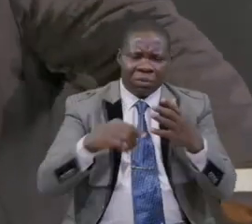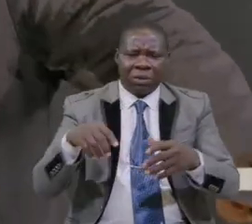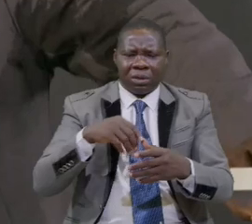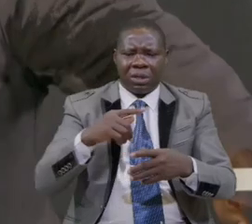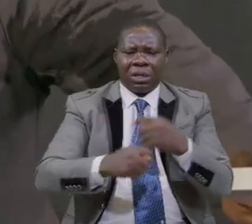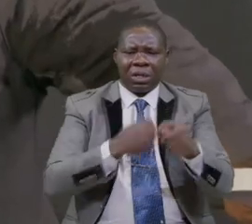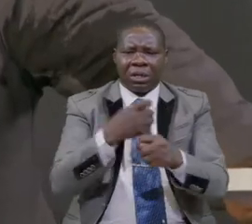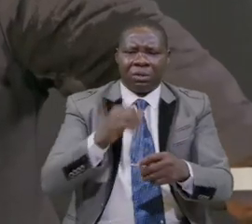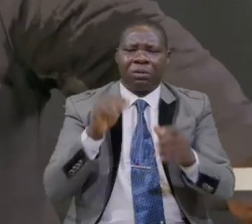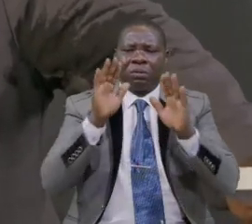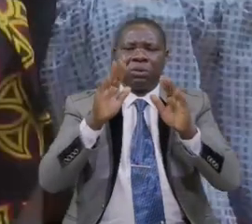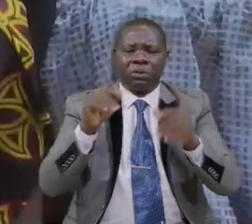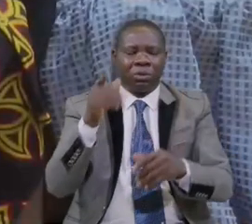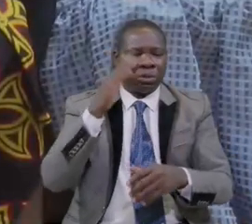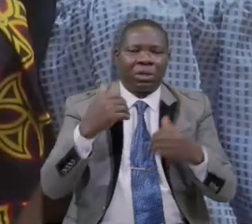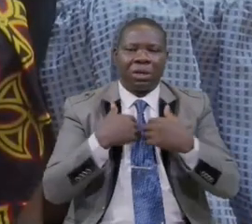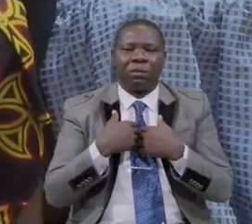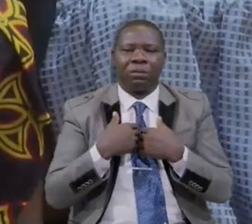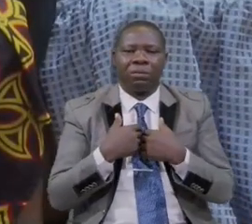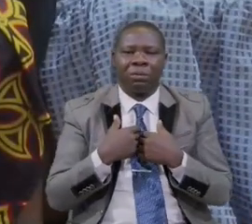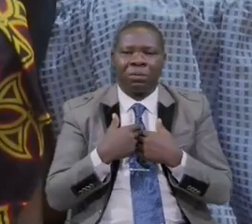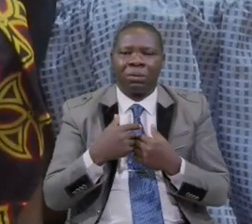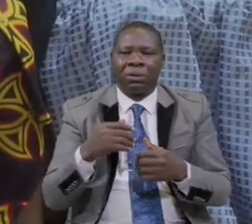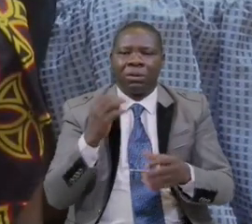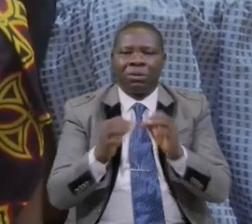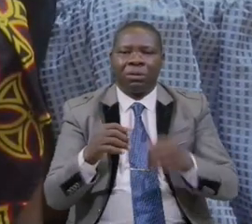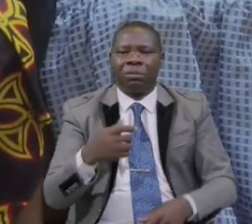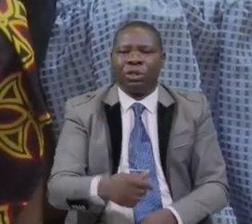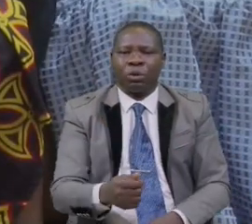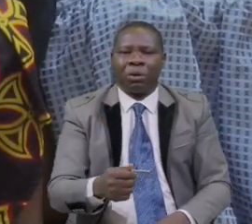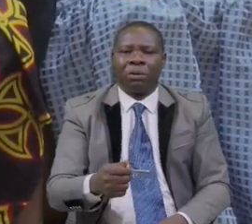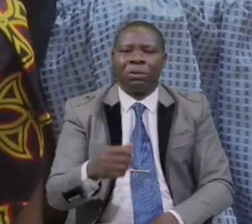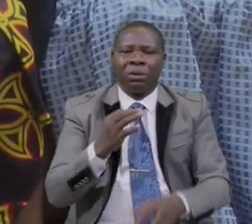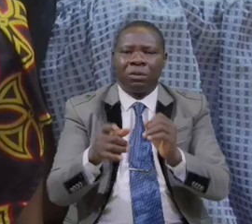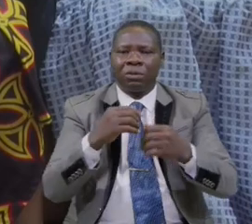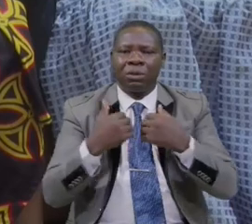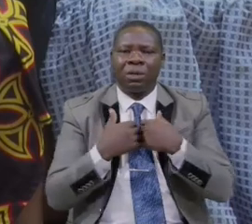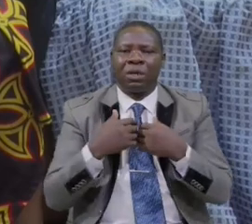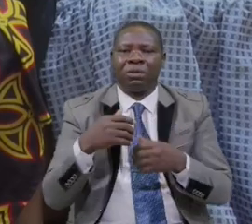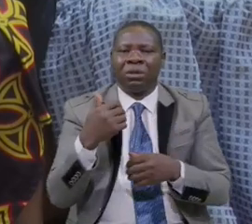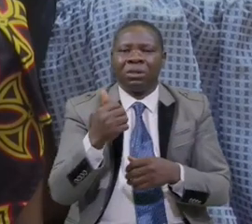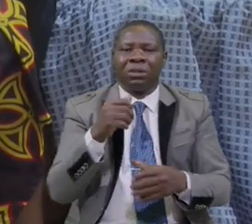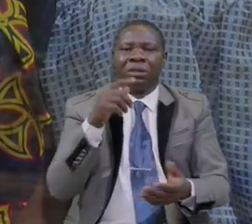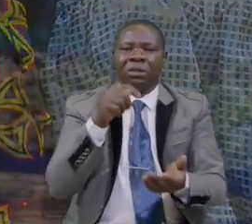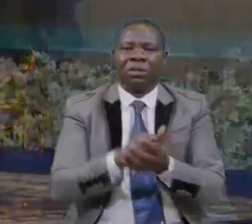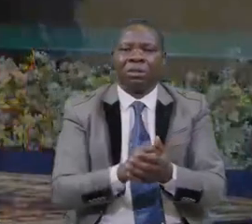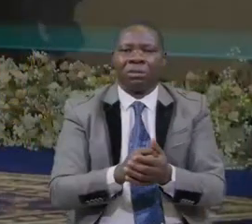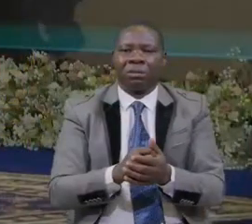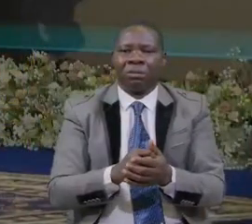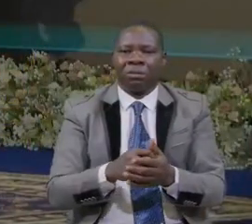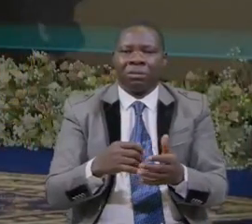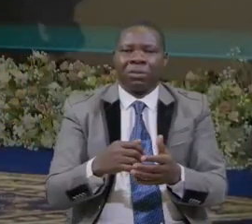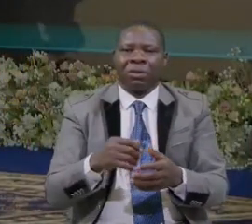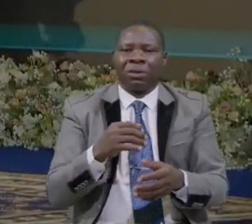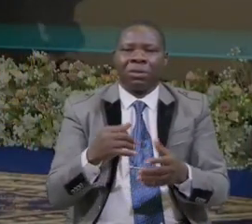donnes 500 000, imagine le type de miracle tu vas avoir. Si tu